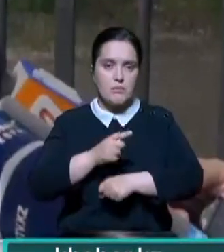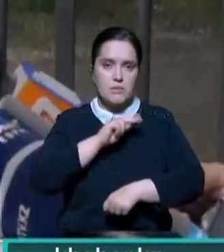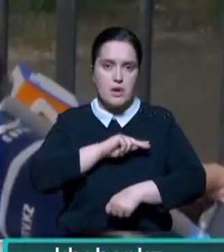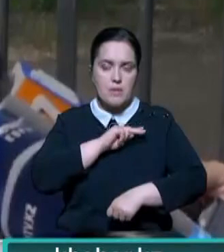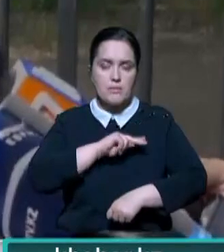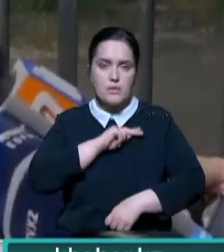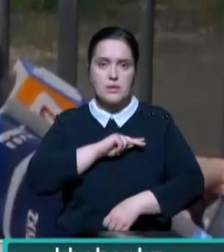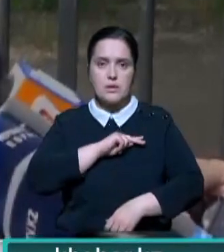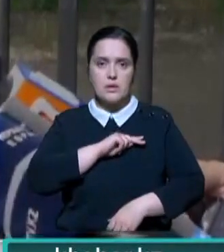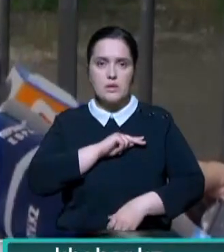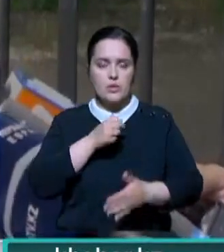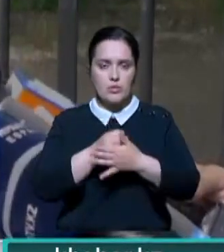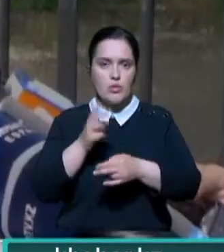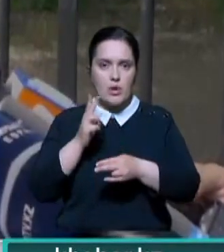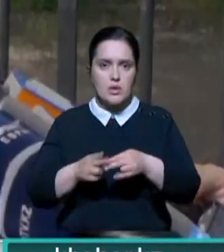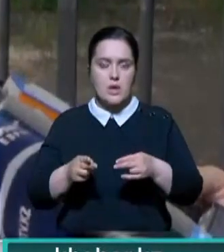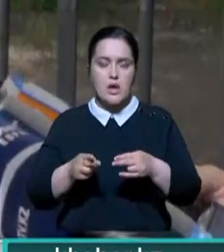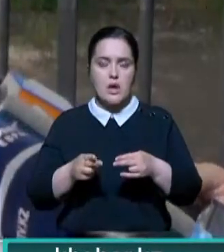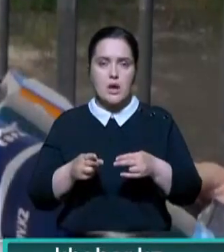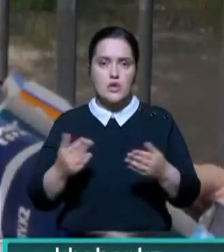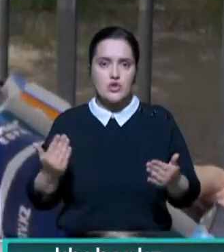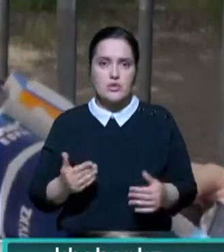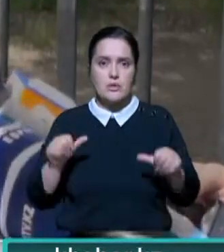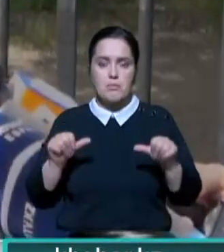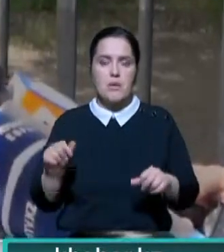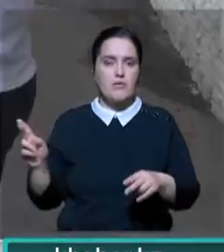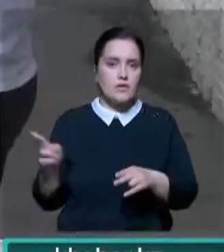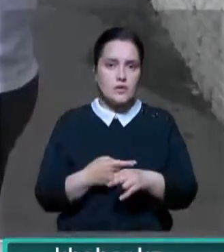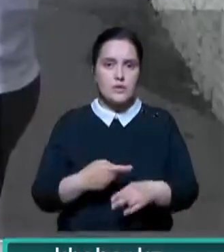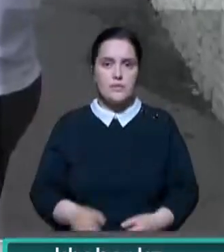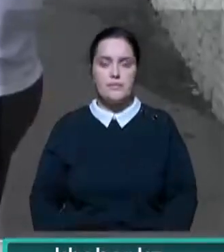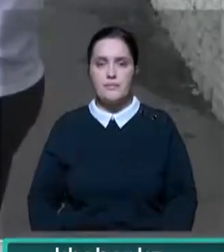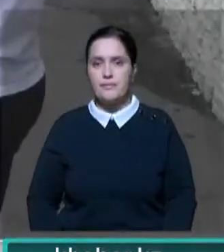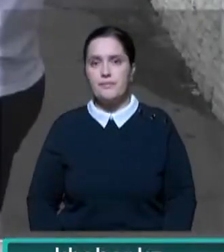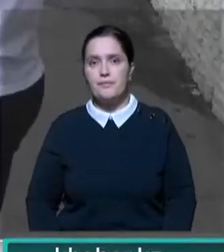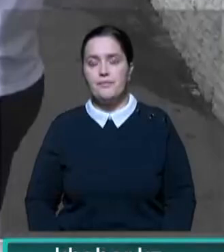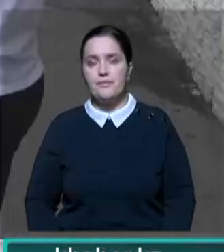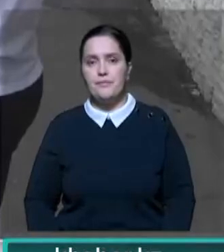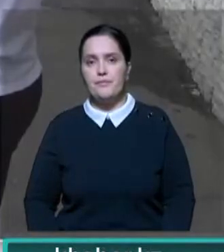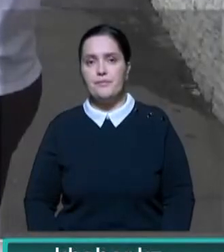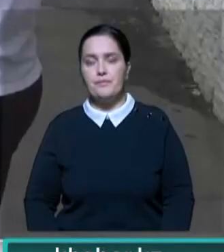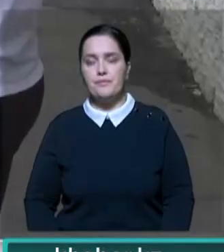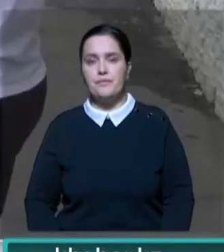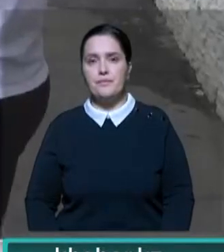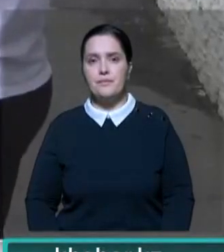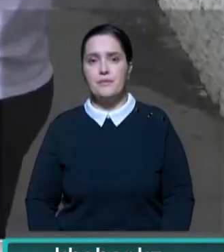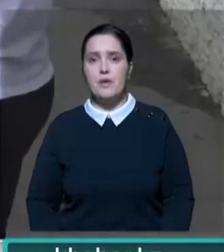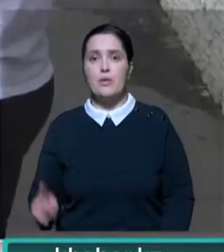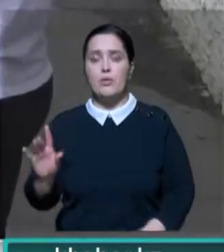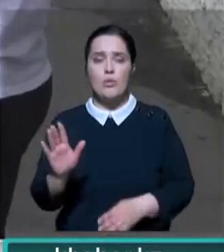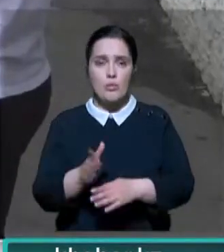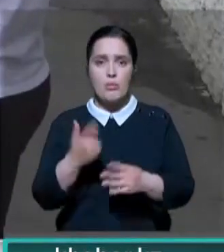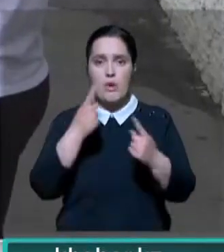стационары я бы пожизненно хотел бы, чтобы они не приходили. Сняли с должности, были объявлены